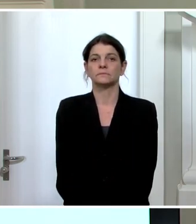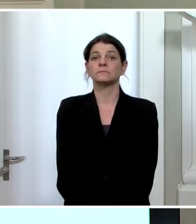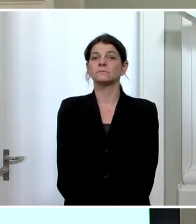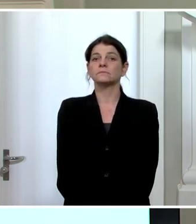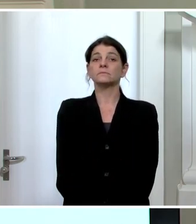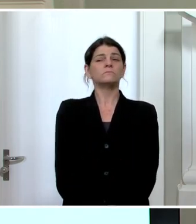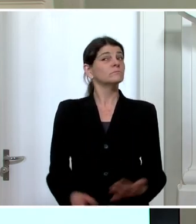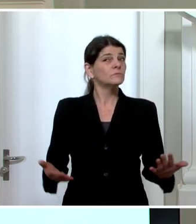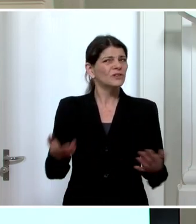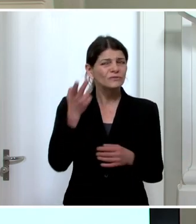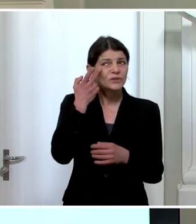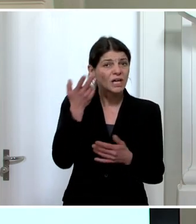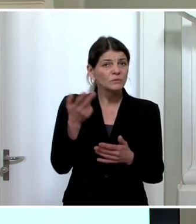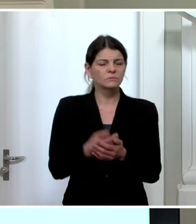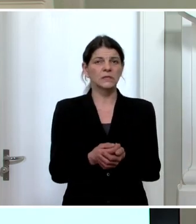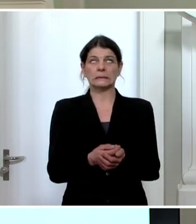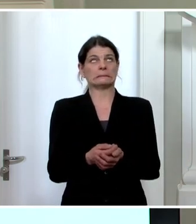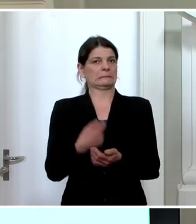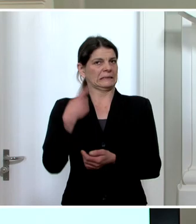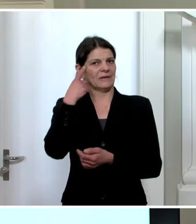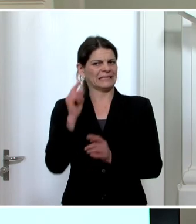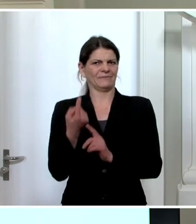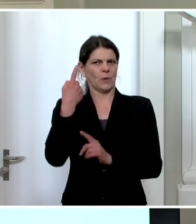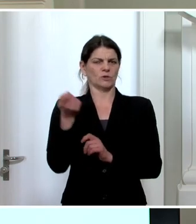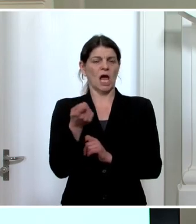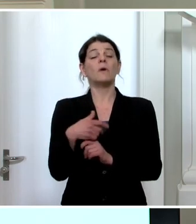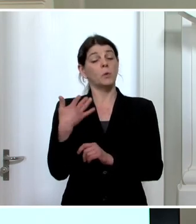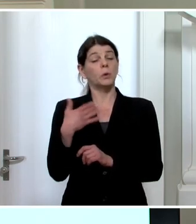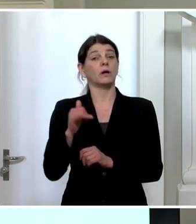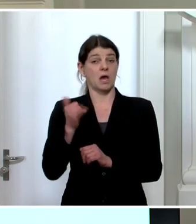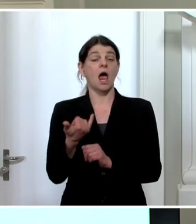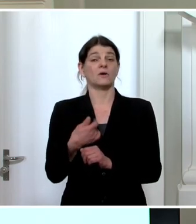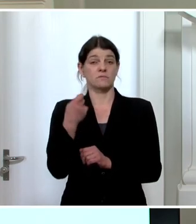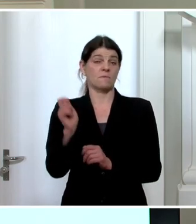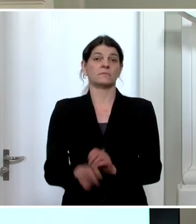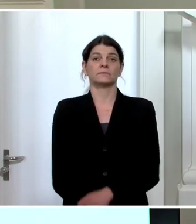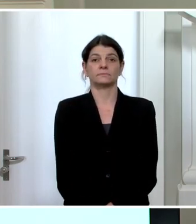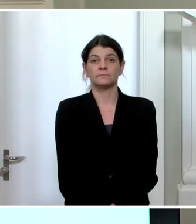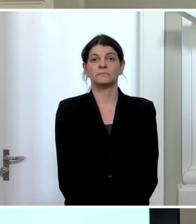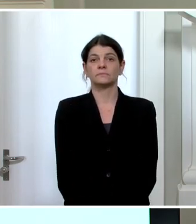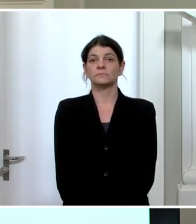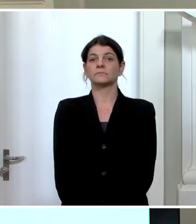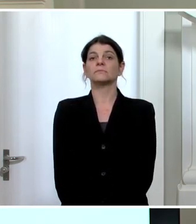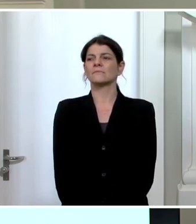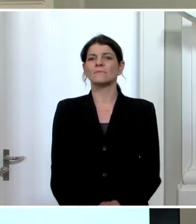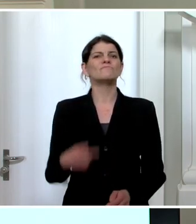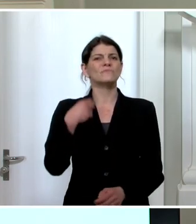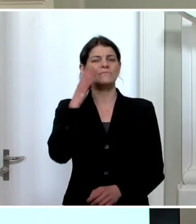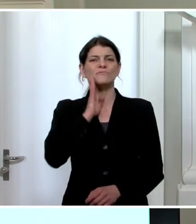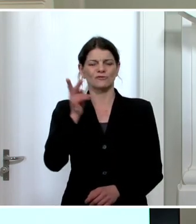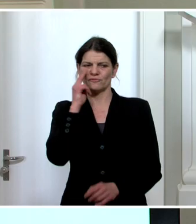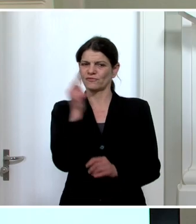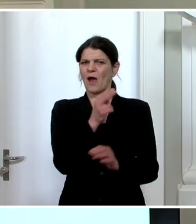Wie sieht das aus konkret? Ich habe die Höhe nicht im Kopf, aber es sind empfindliche Bußen, die verteilt werden können. Ich verweise auf die Verordnung.